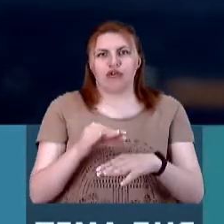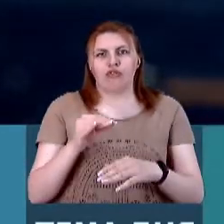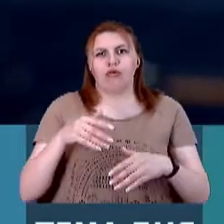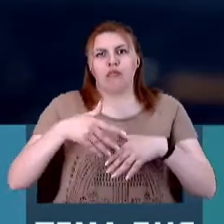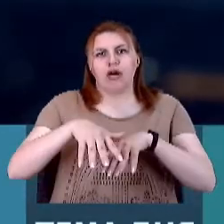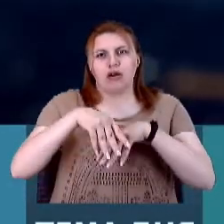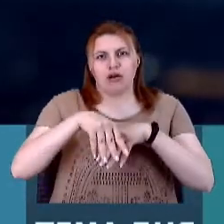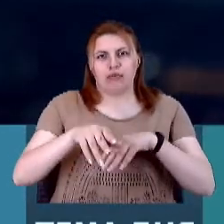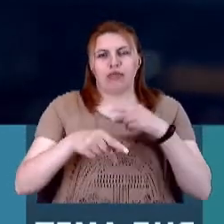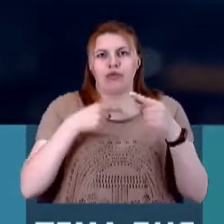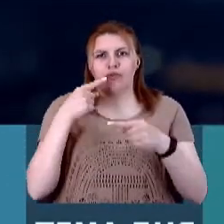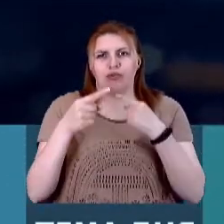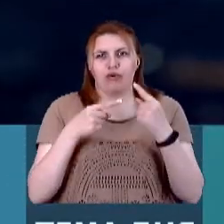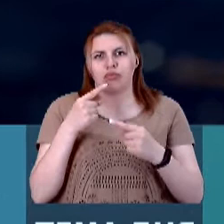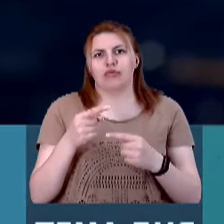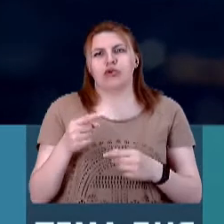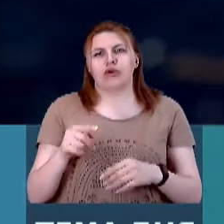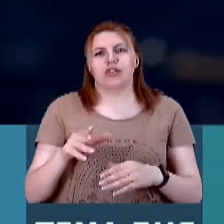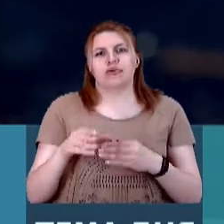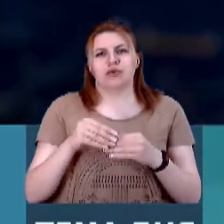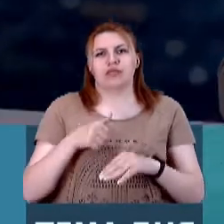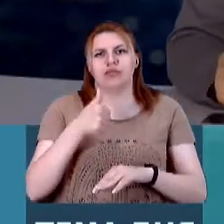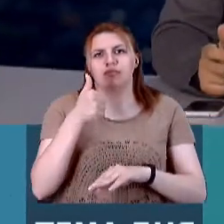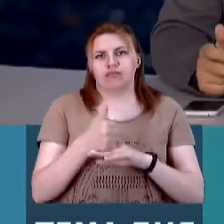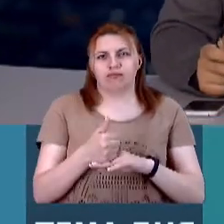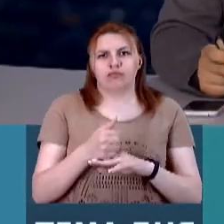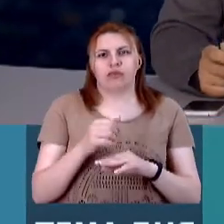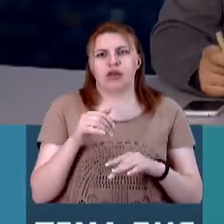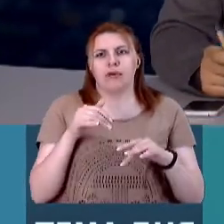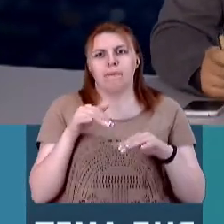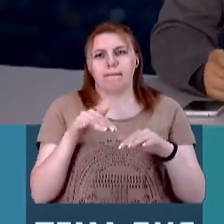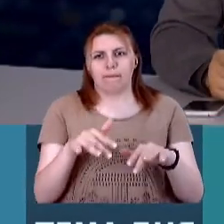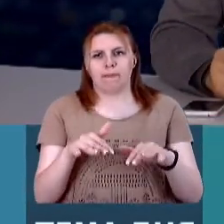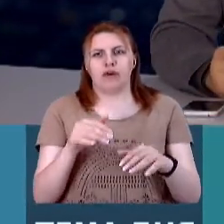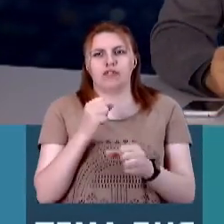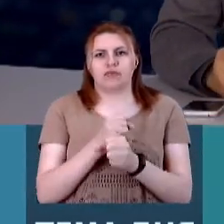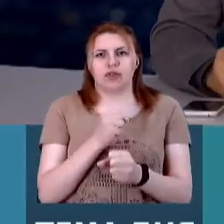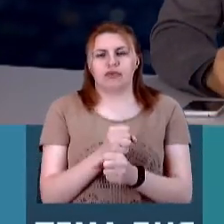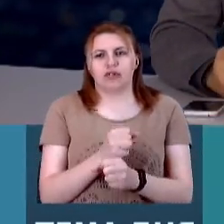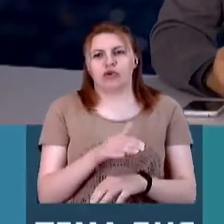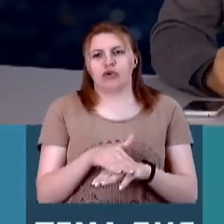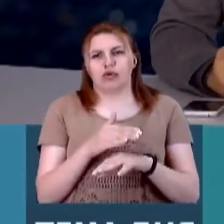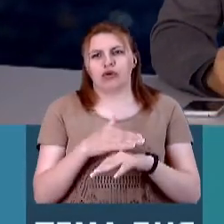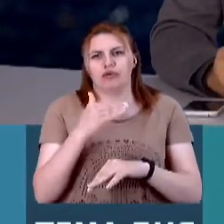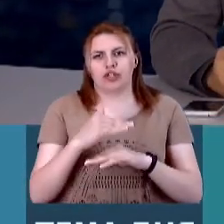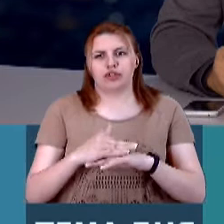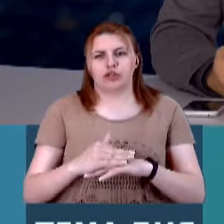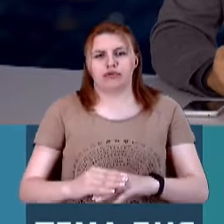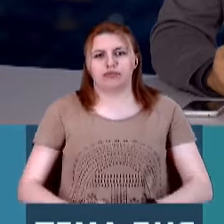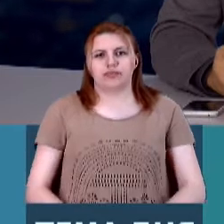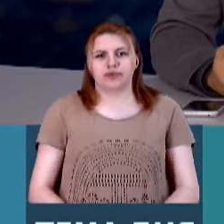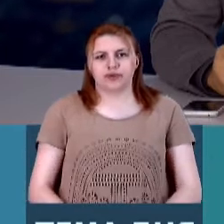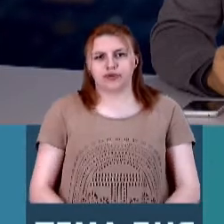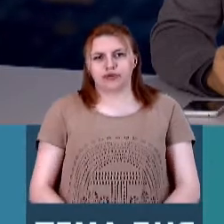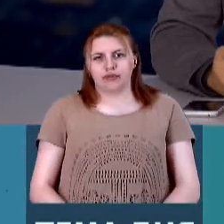Дмитром Снігирьовим, співголовою громадської ініціативи «Права справа». Пане Дмитре, доброго вечора. Доброго вечора. Пане